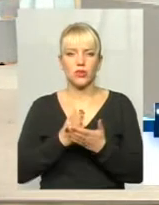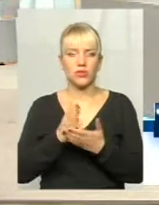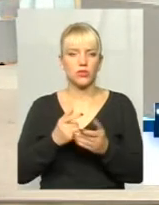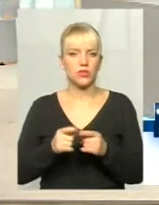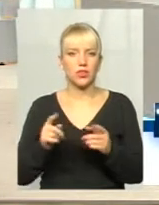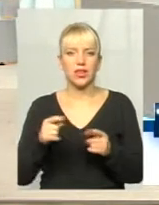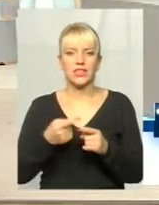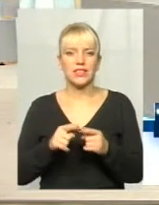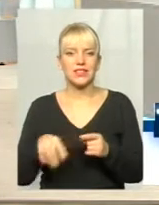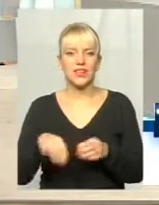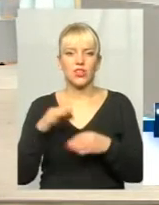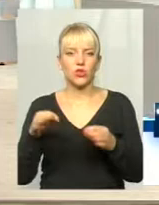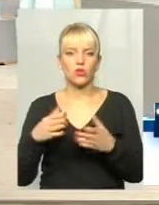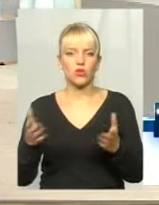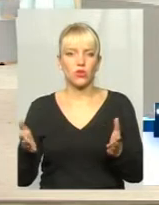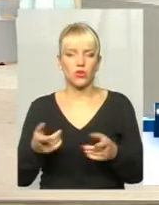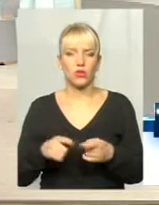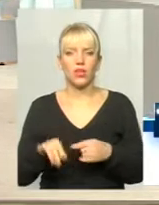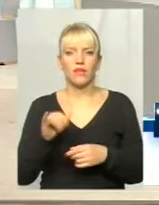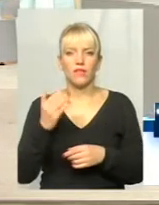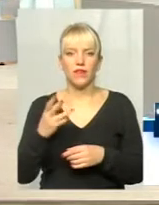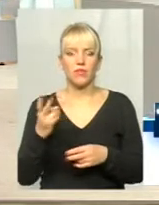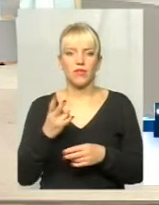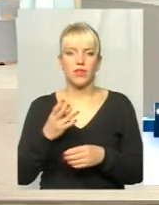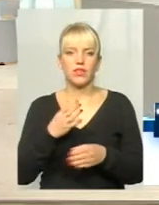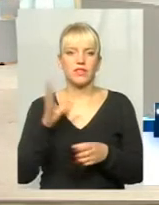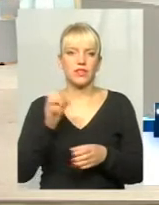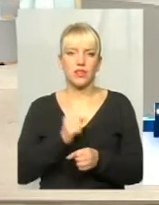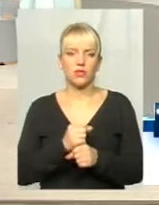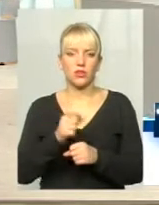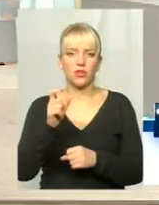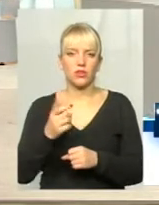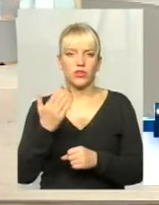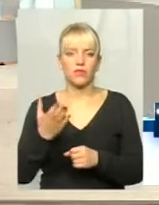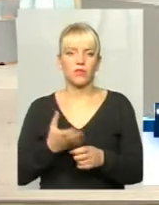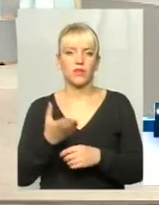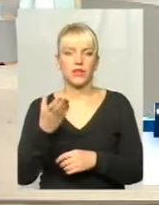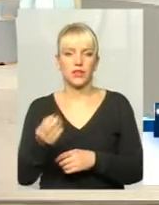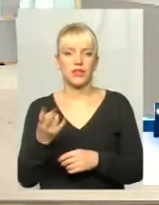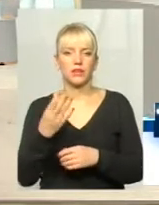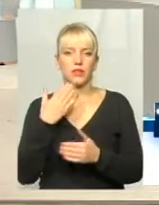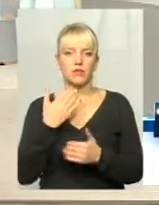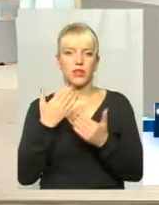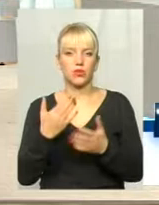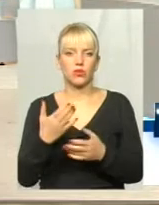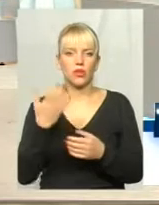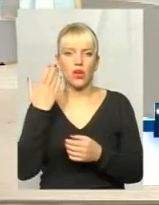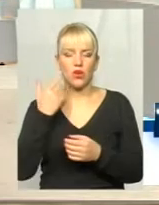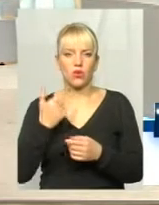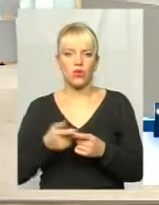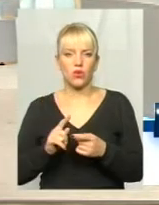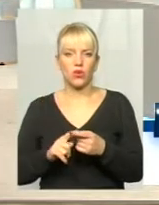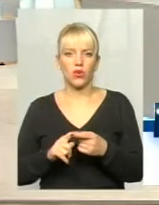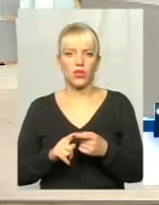буде робити то-то і то-то і то. Ви повинні робити все. Людина вам платить, має звернутися, коли хірург оперує, то